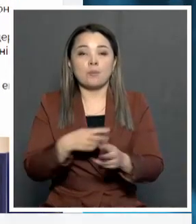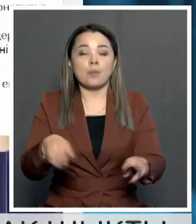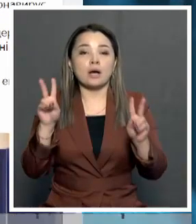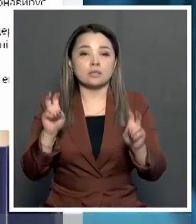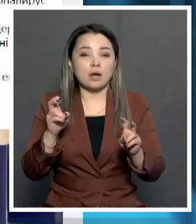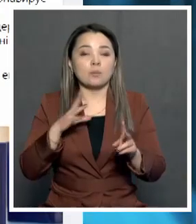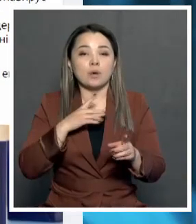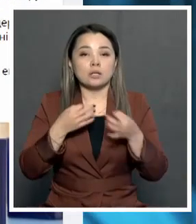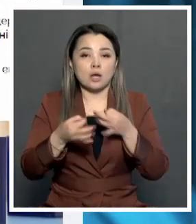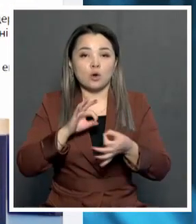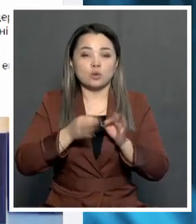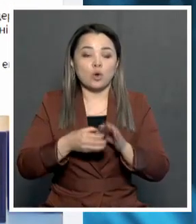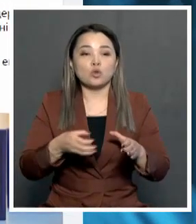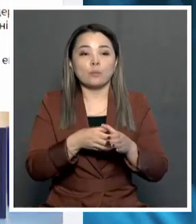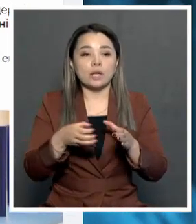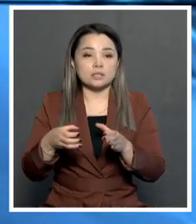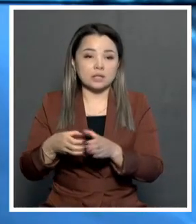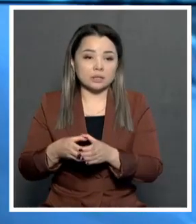мен сұхбаттары топтастырылған.